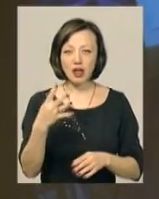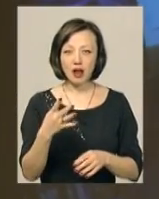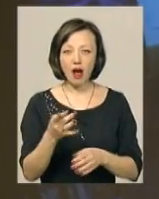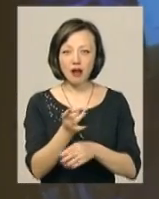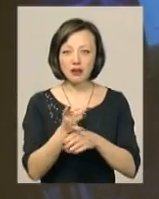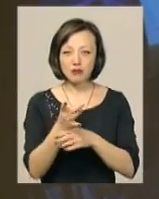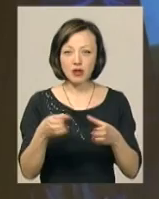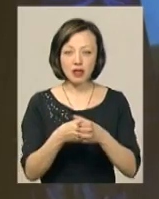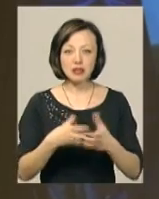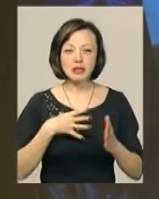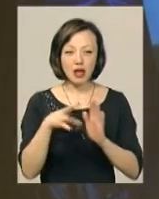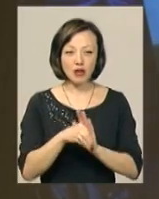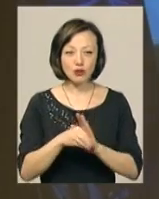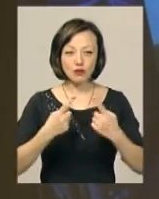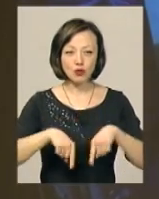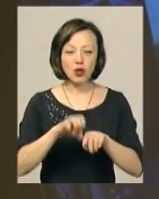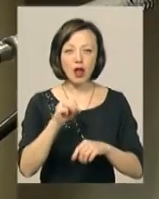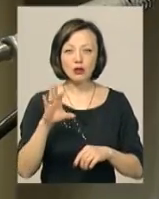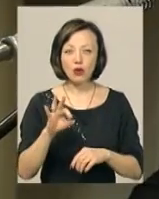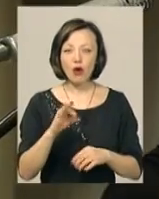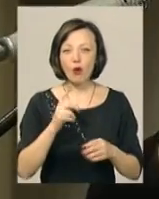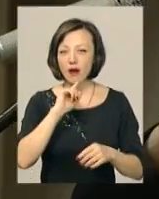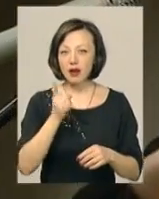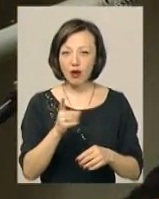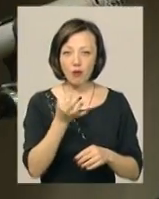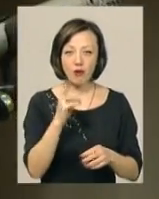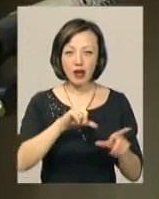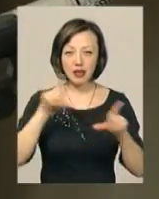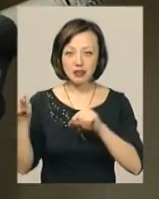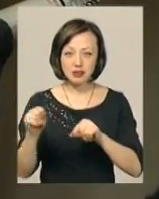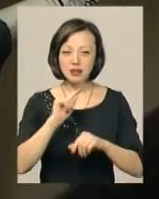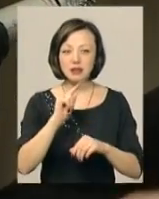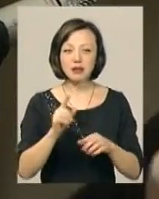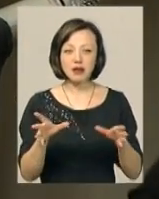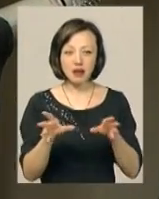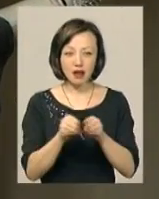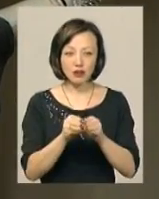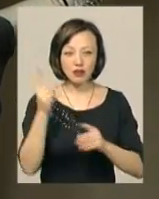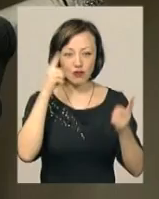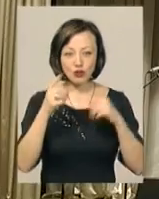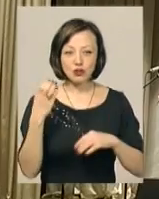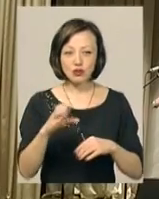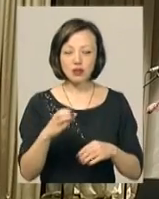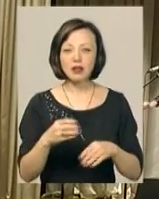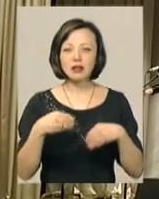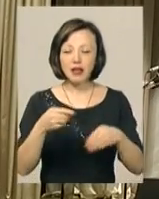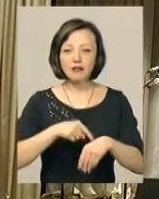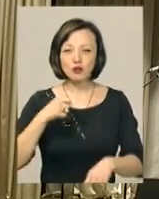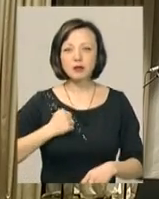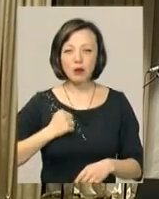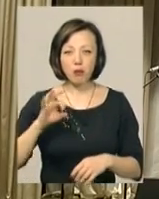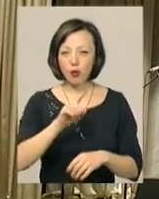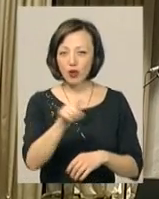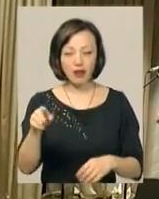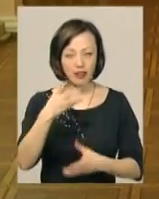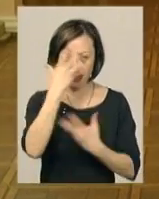бригаді, загинула у зоні АТО. Ось уже рік Оля їздить на схід разом з творчою сотнею. Каже, для неї важливо було дати відчути бійцям, що про них